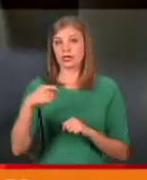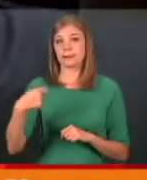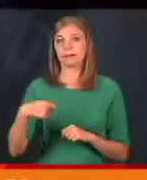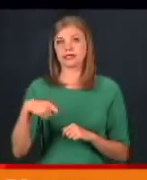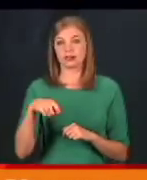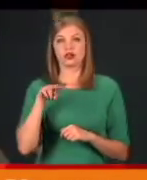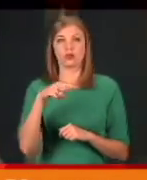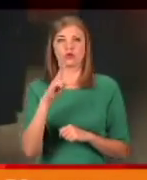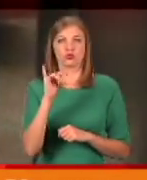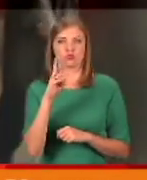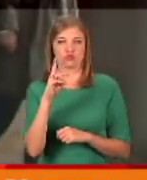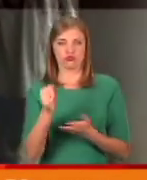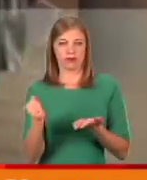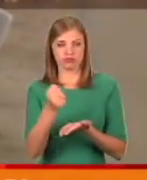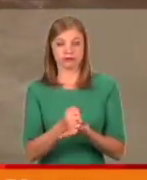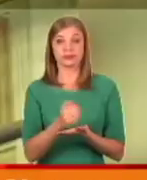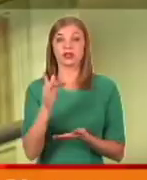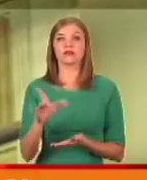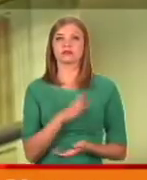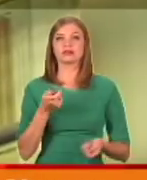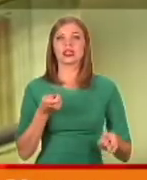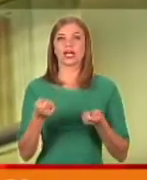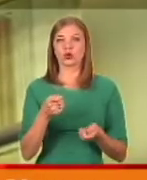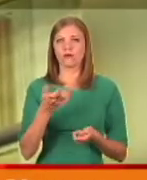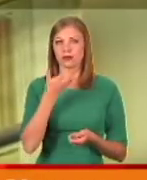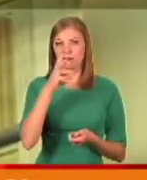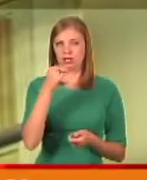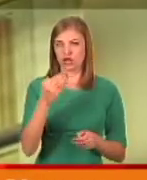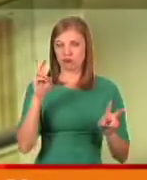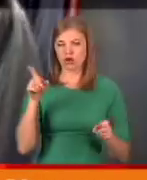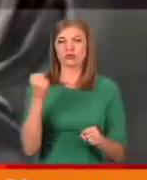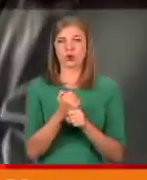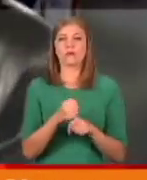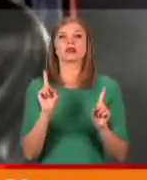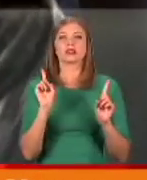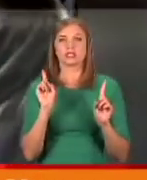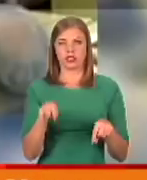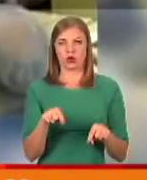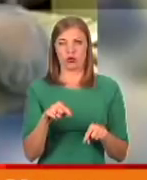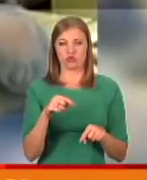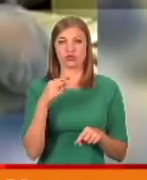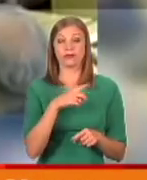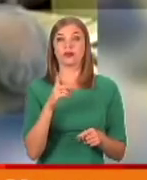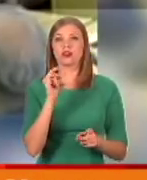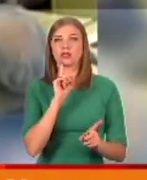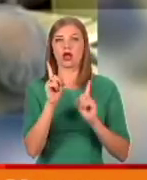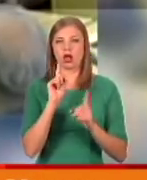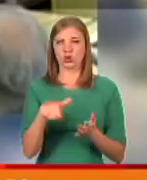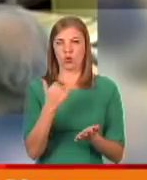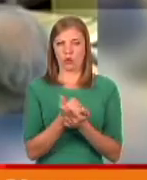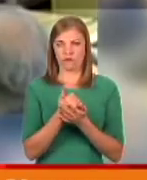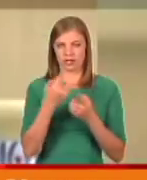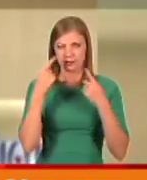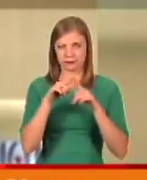президентом стає Леонід Кучма. В минулому керівник Південмашу, він робить на космос ставку. Наради головних